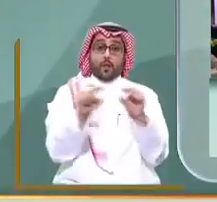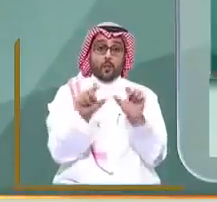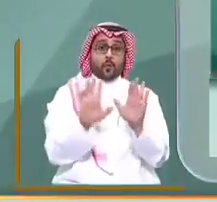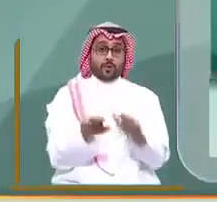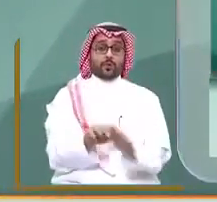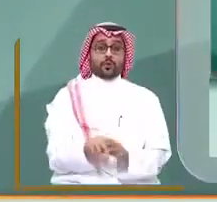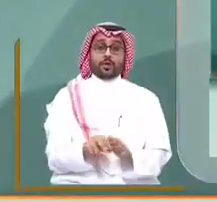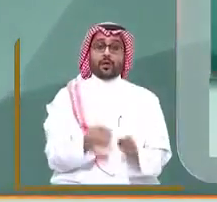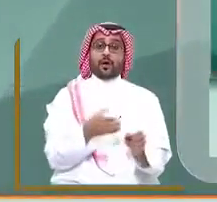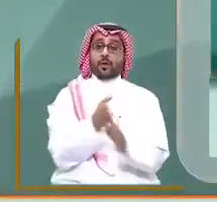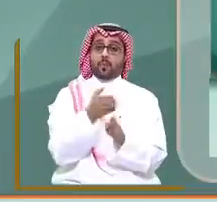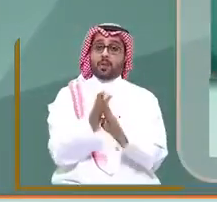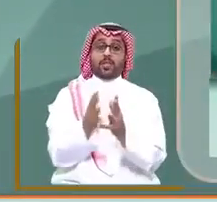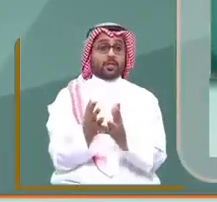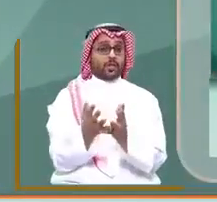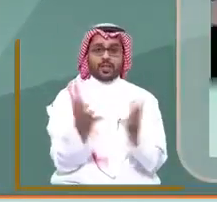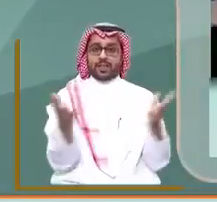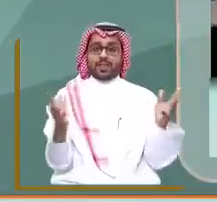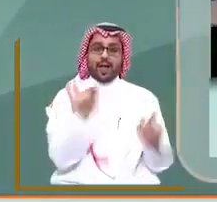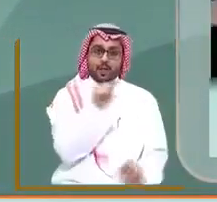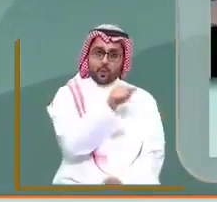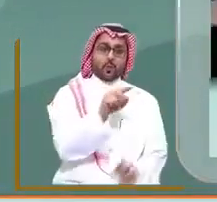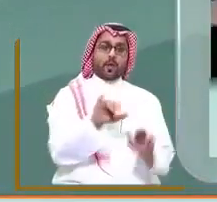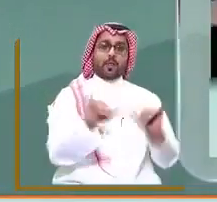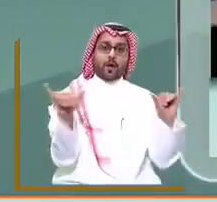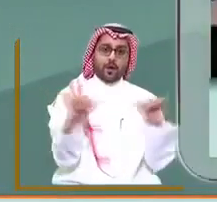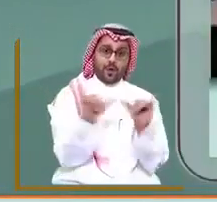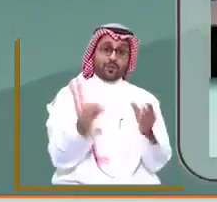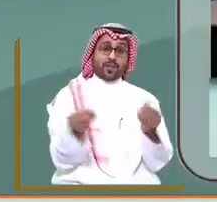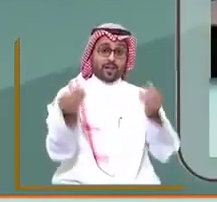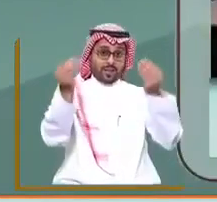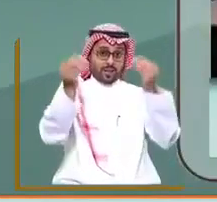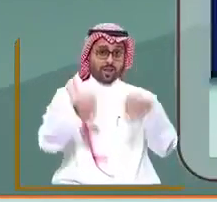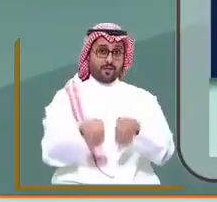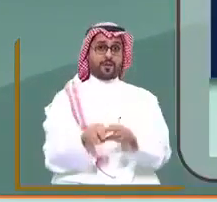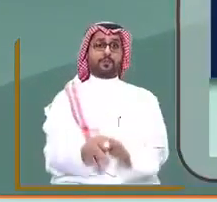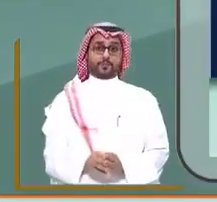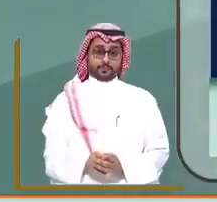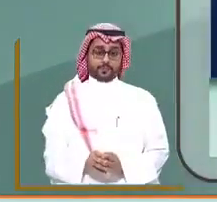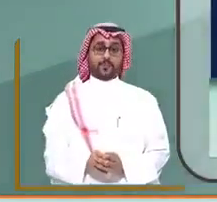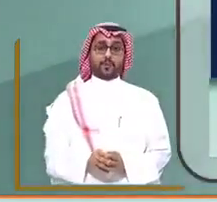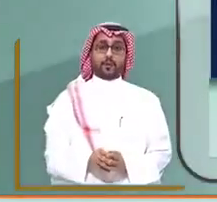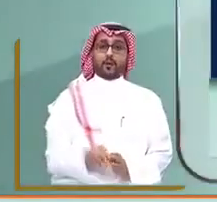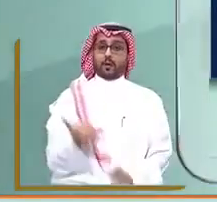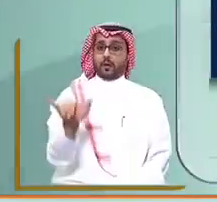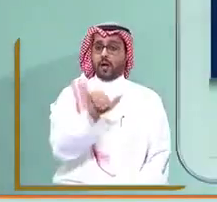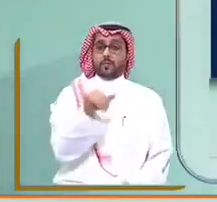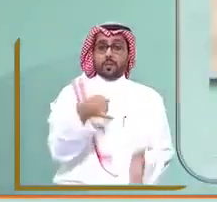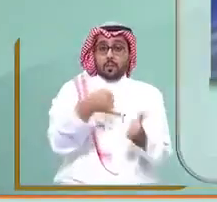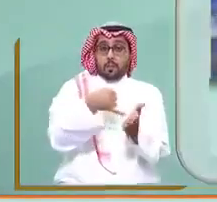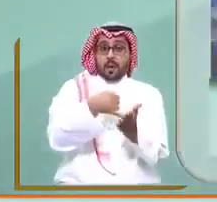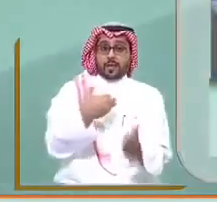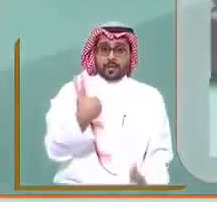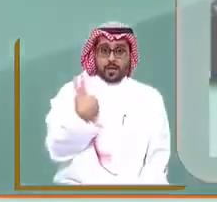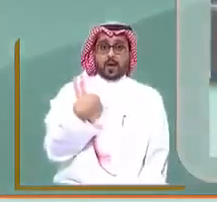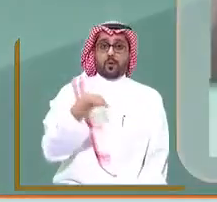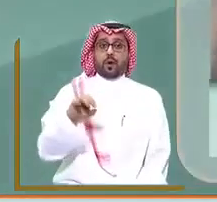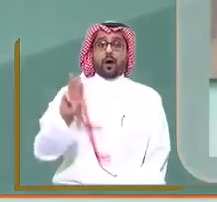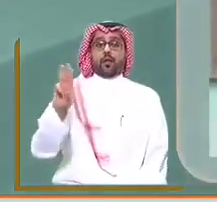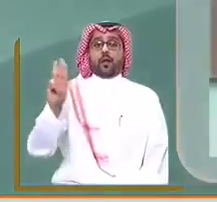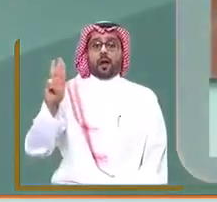قطاعات مختلفة. المنتدى كذلك يسلط الضوء على دور المركز،